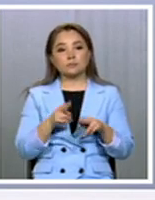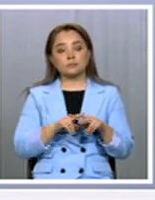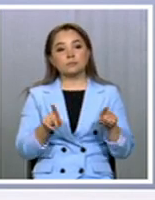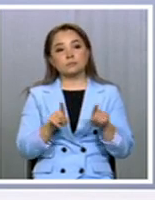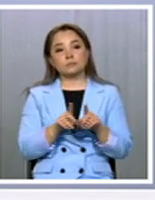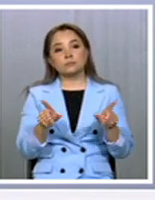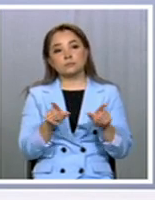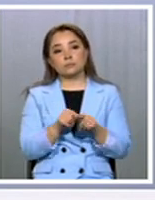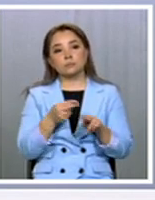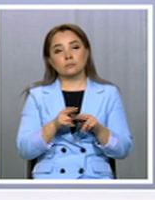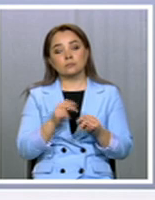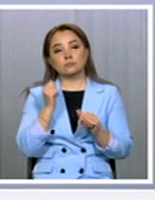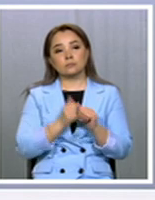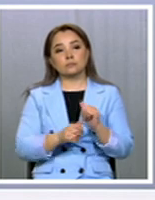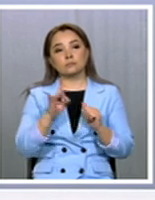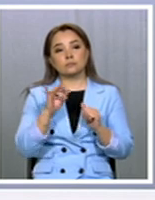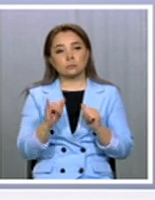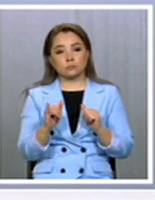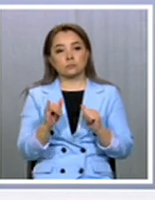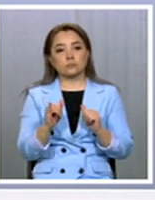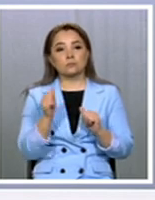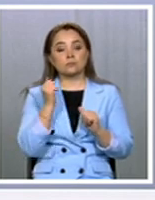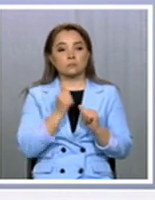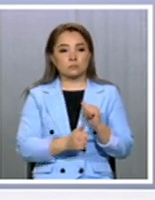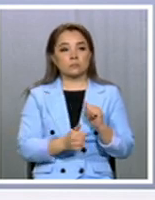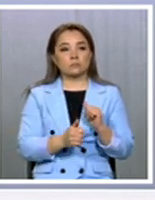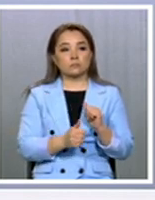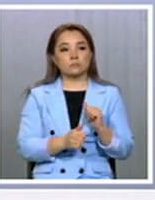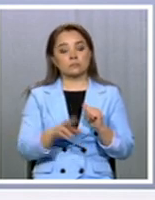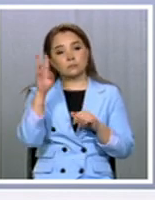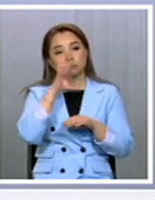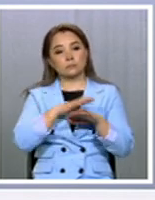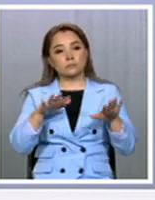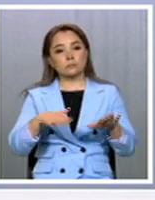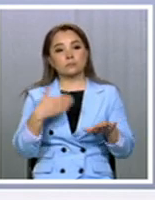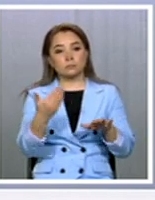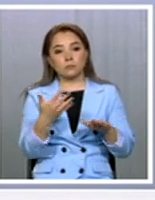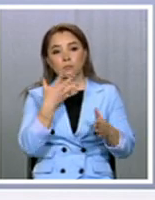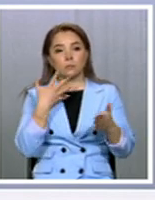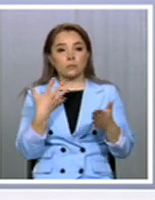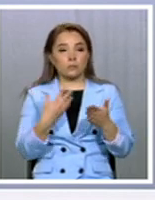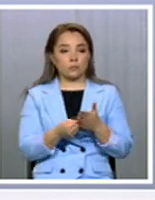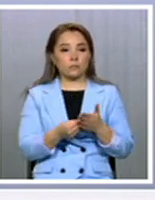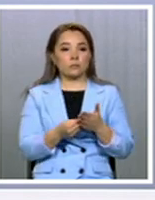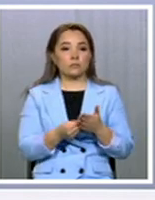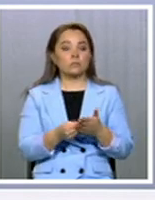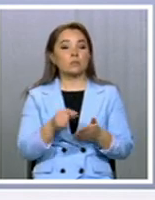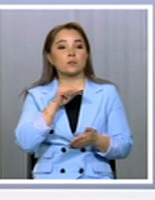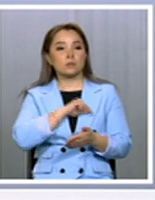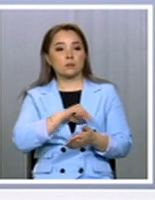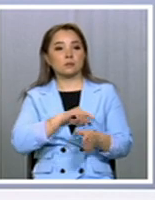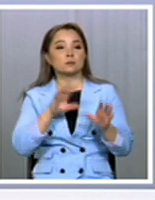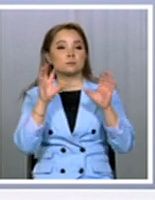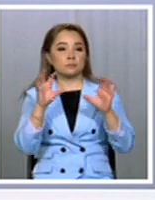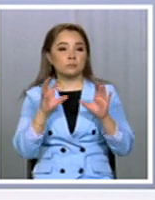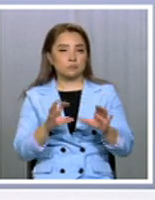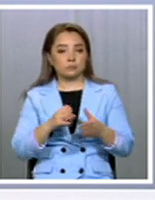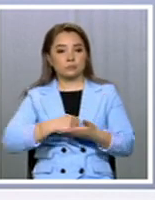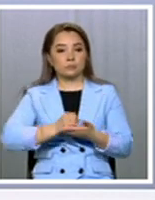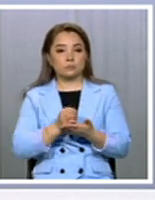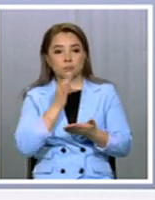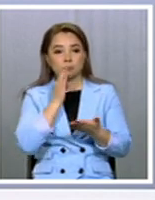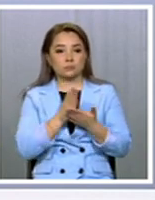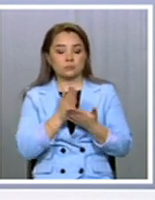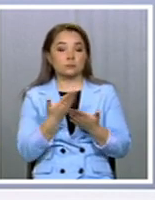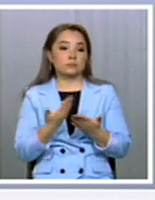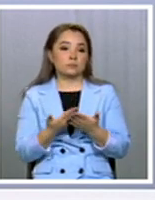олар әрбір ру, әрбір ел өздерінің ішкі заңдылықтарын орнатып отырған.